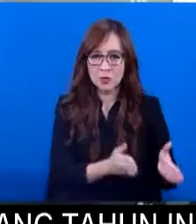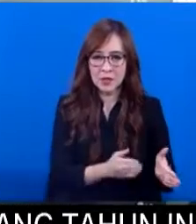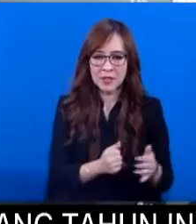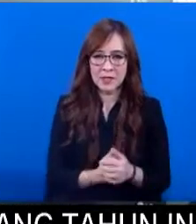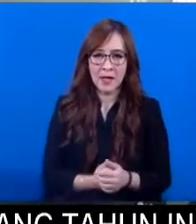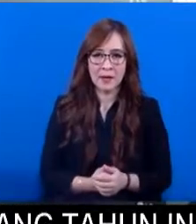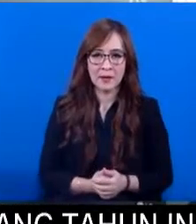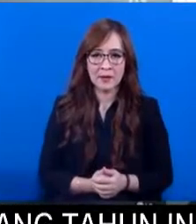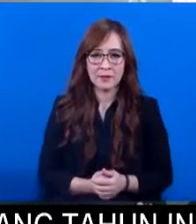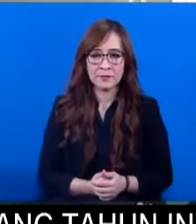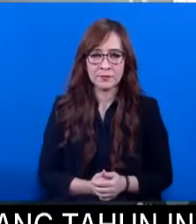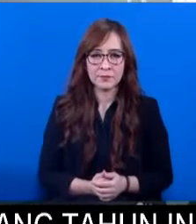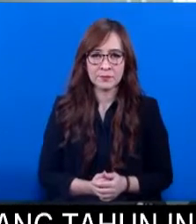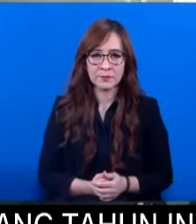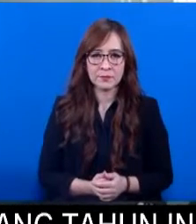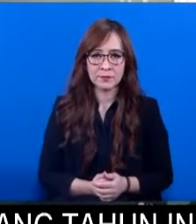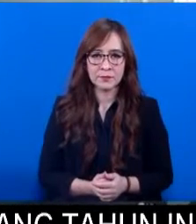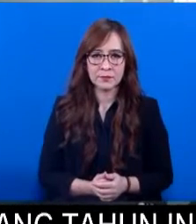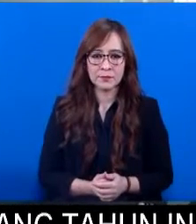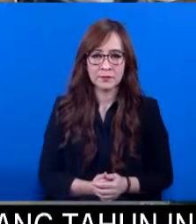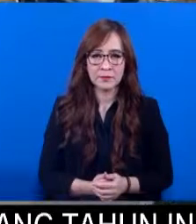dari negara-negara tersebut.